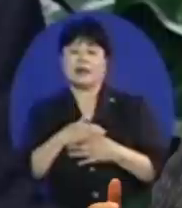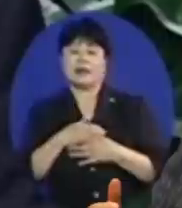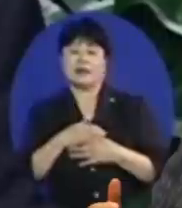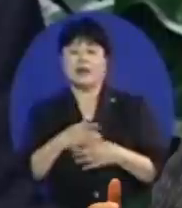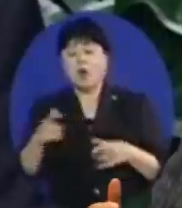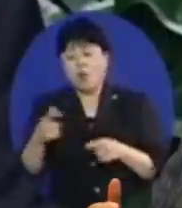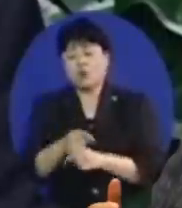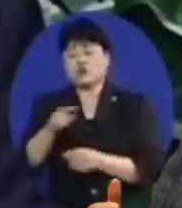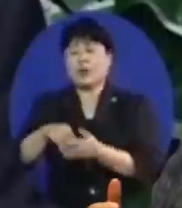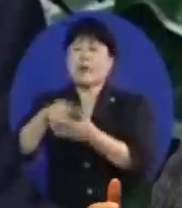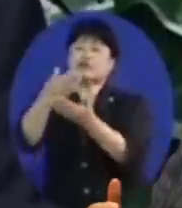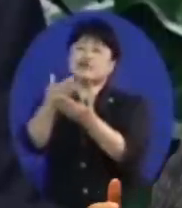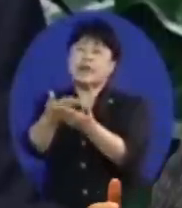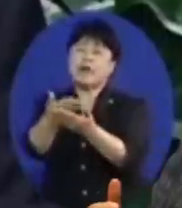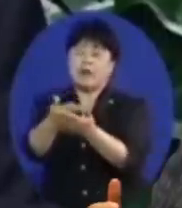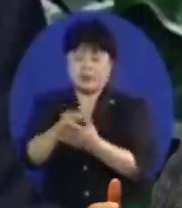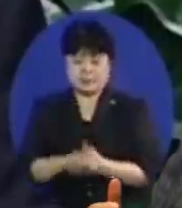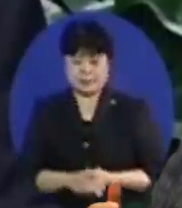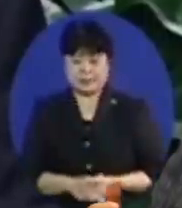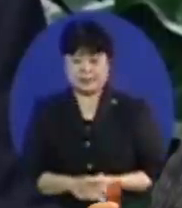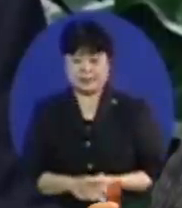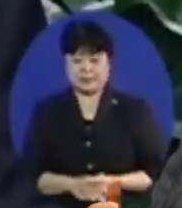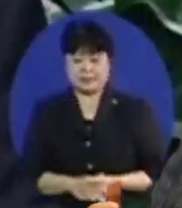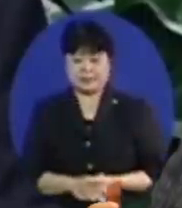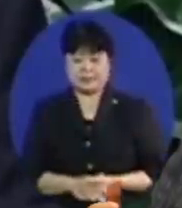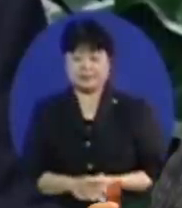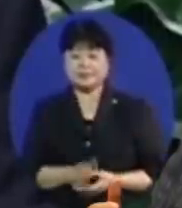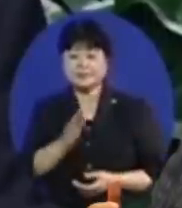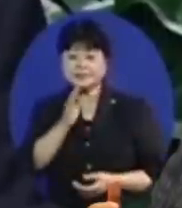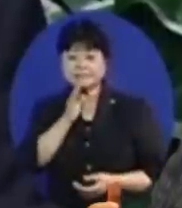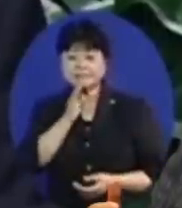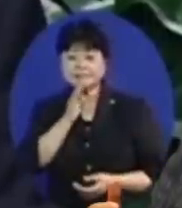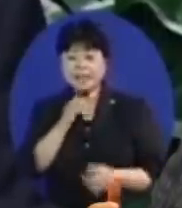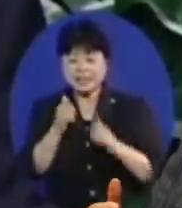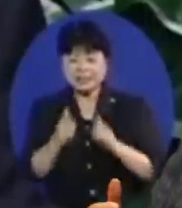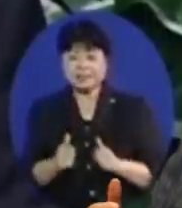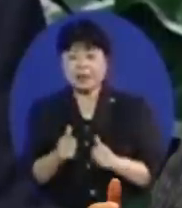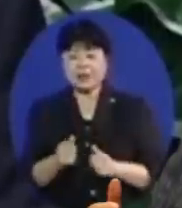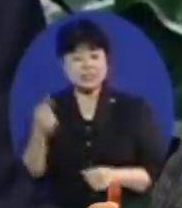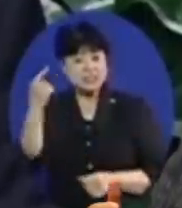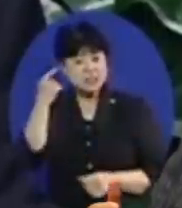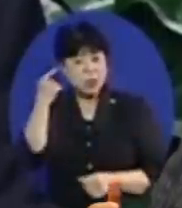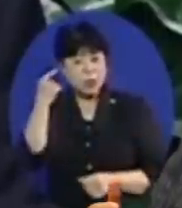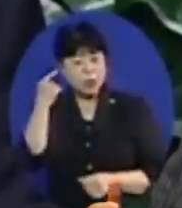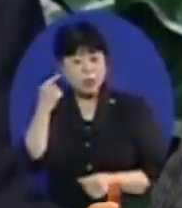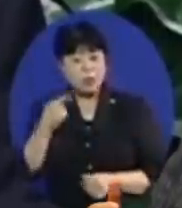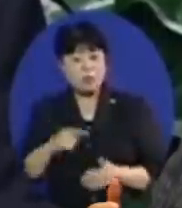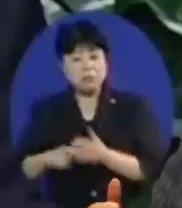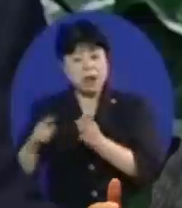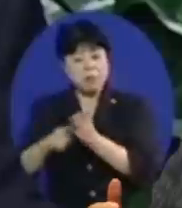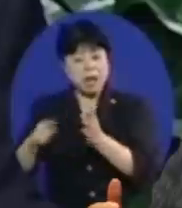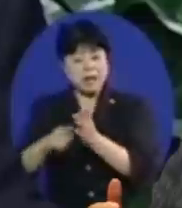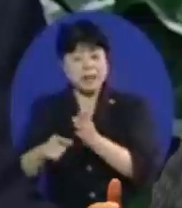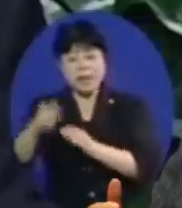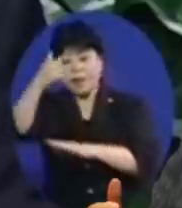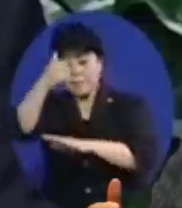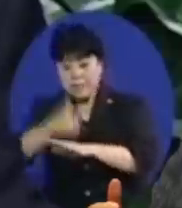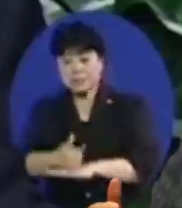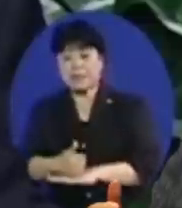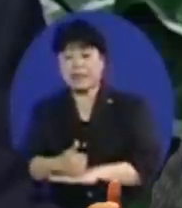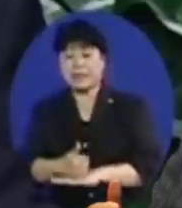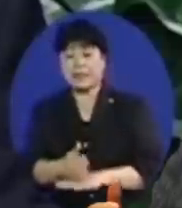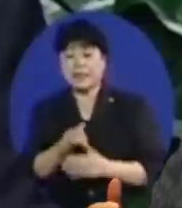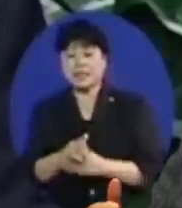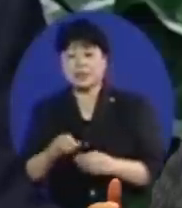원한을 갚아주셨사대 당분간 재판관이 그 말을 듣고 있지 않다가 나중에 내가 이